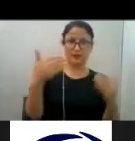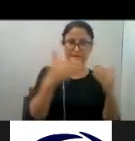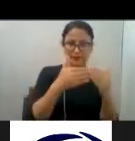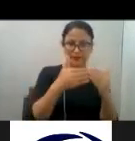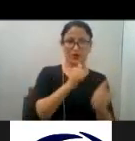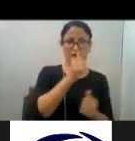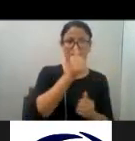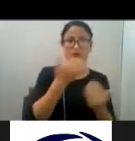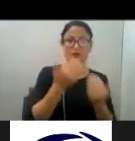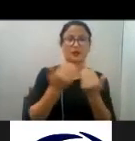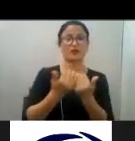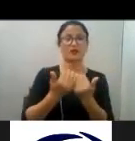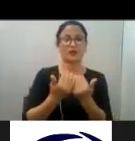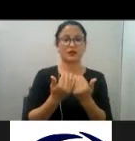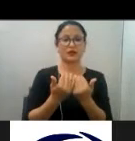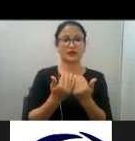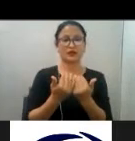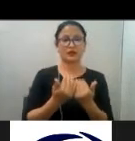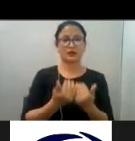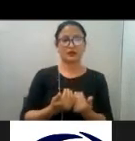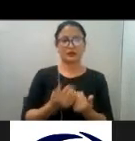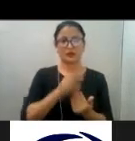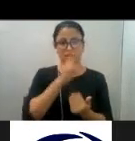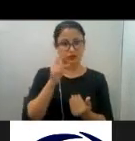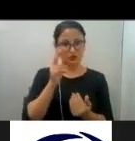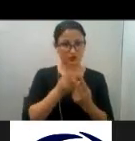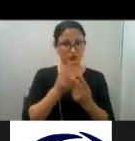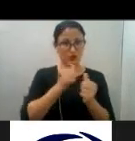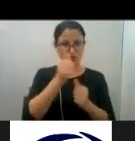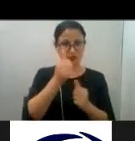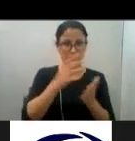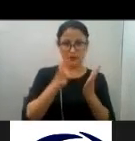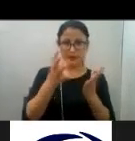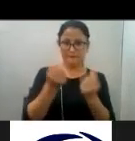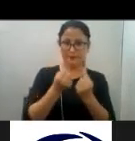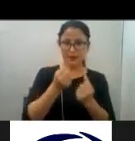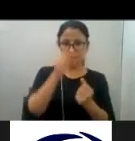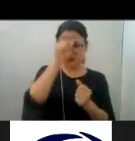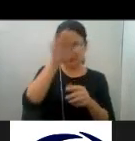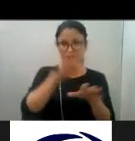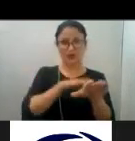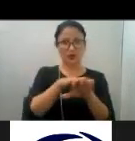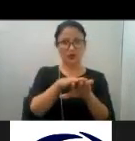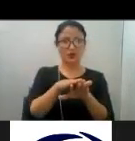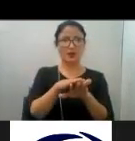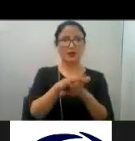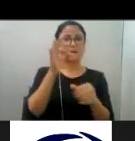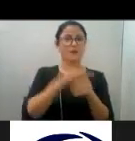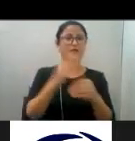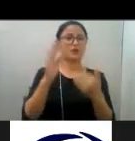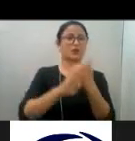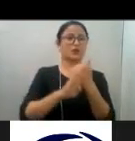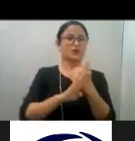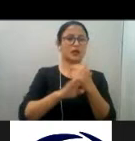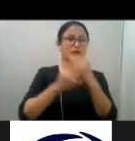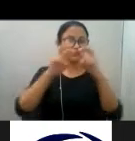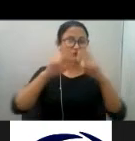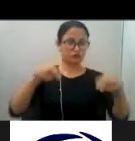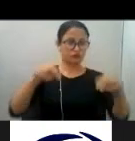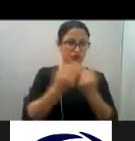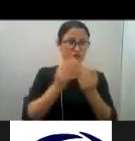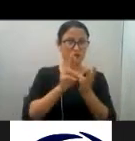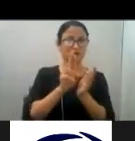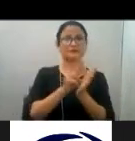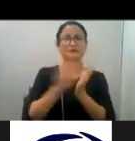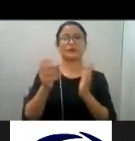लिने र त्यो अन्तर्वार्ताबाट आएका जानकारीहरूलाई व्यवस्थित ढङ्गले विश्लेषण गरेर नतिजा निकाल्ने